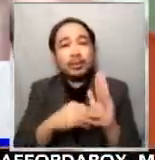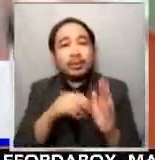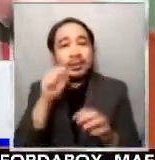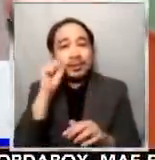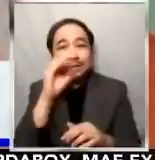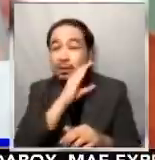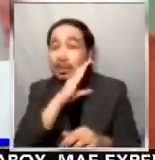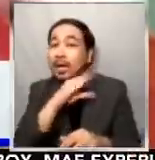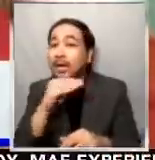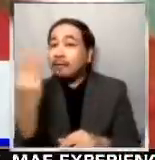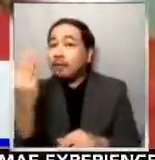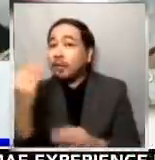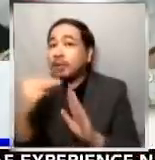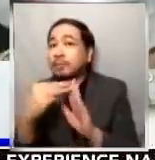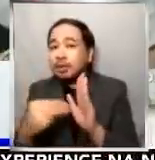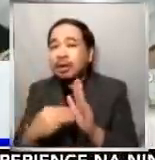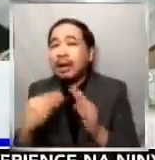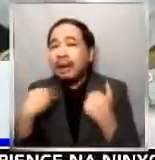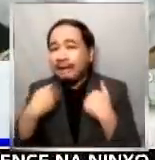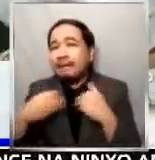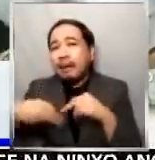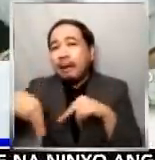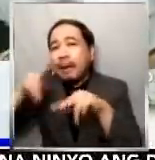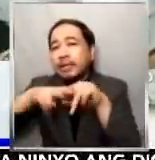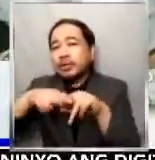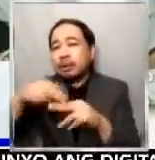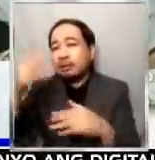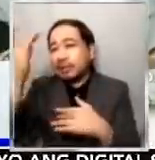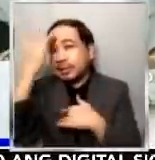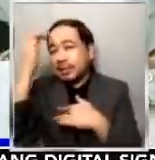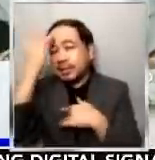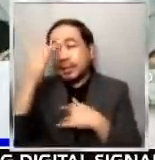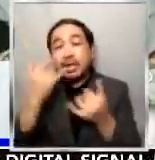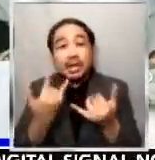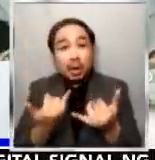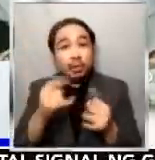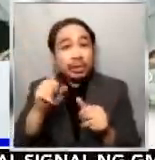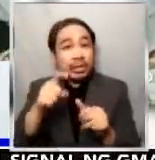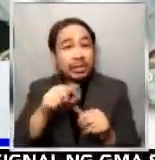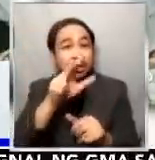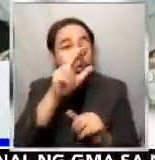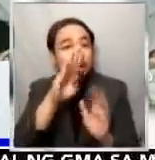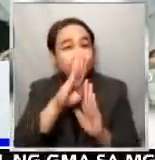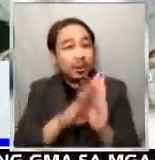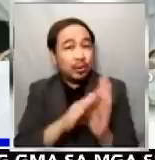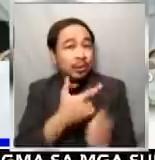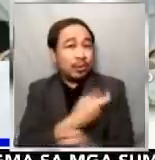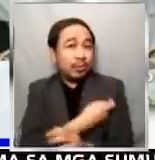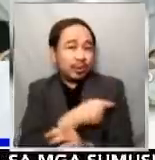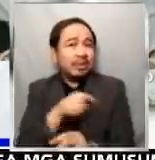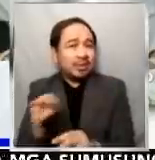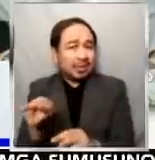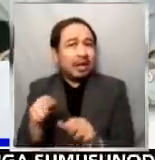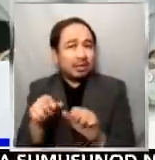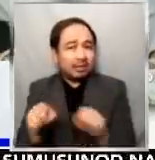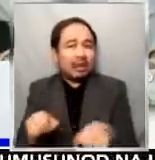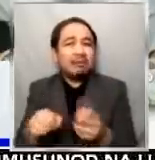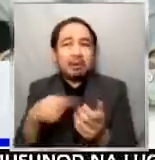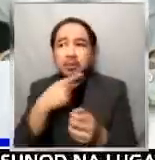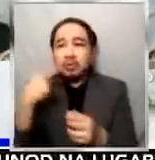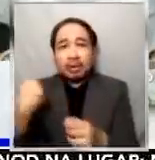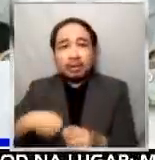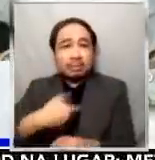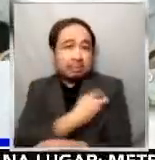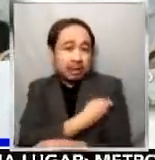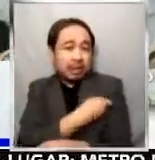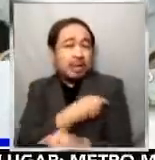comorbidities o may iba pang mga sakit. 3 million ang kailangan natin dahil kasi pwede po itong gamitin sa senior citizen yung ano po natin. Kasi